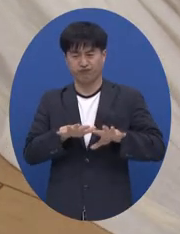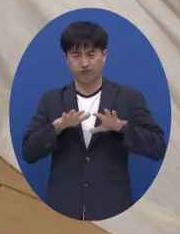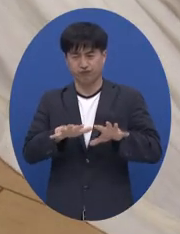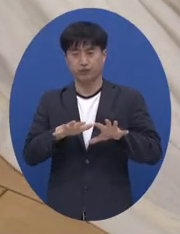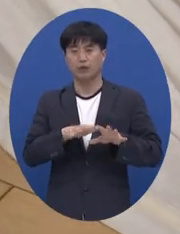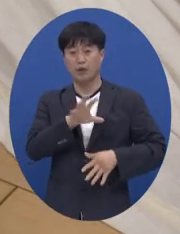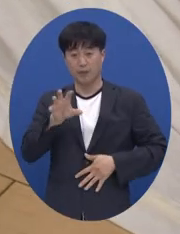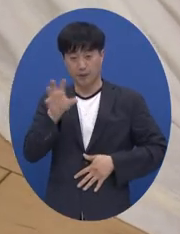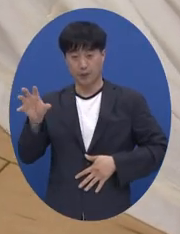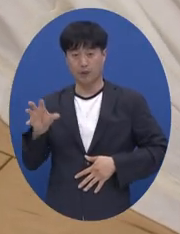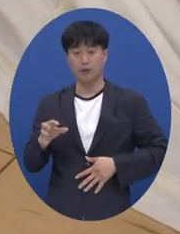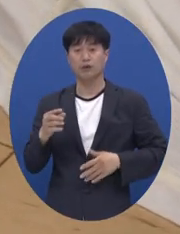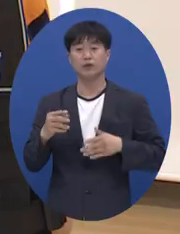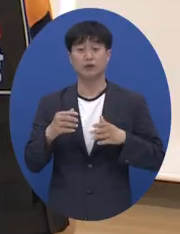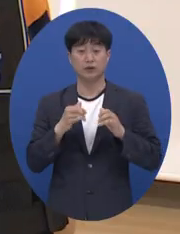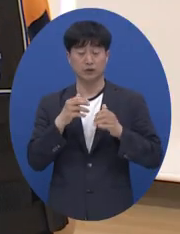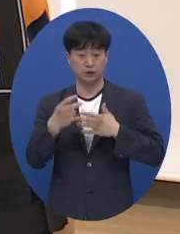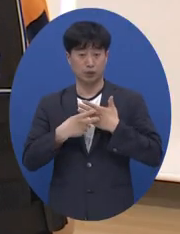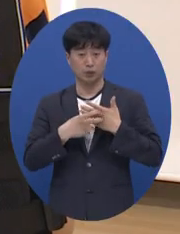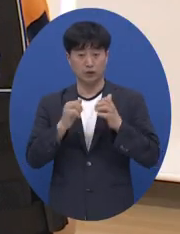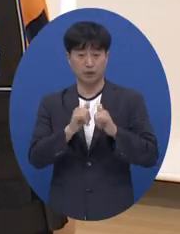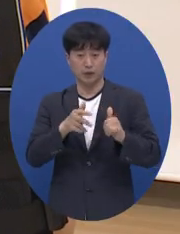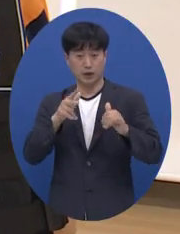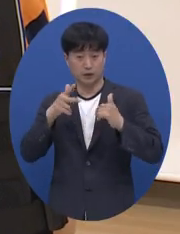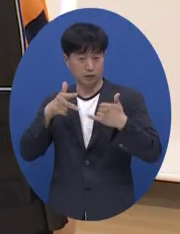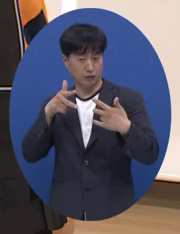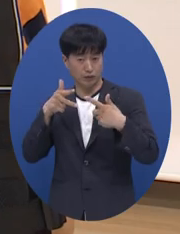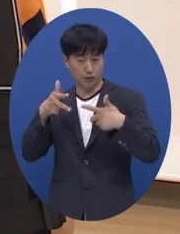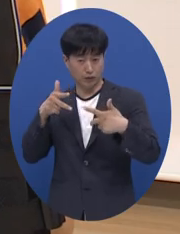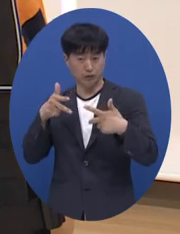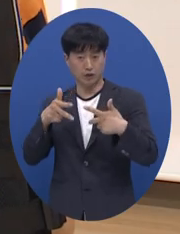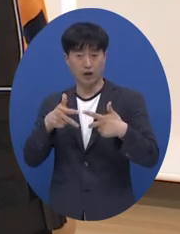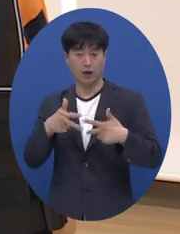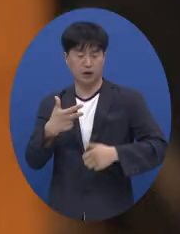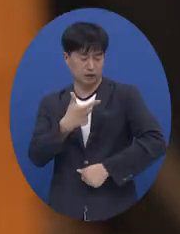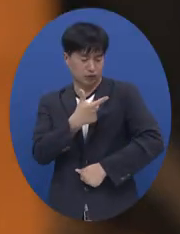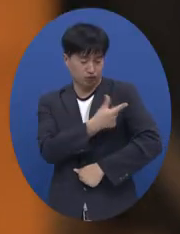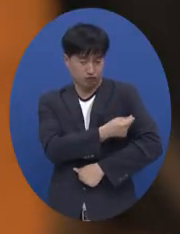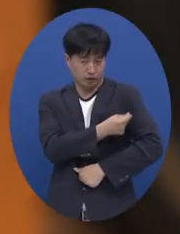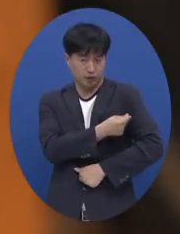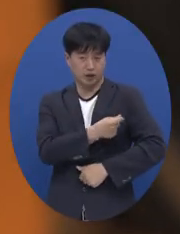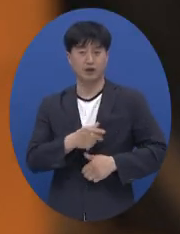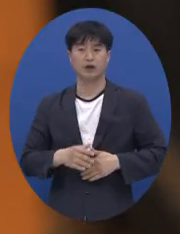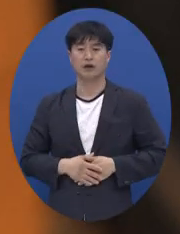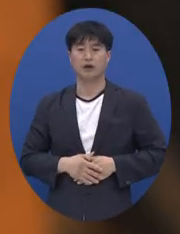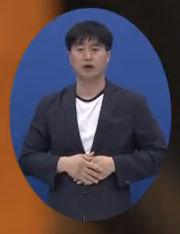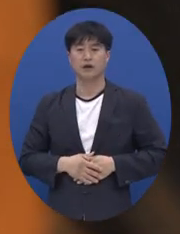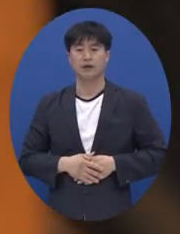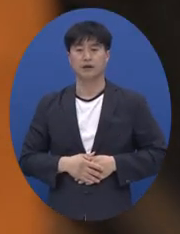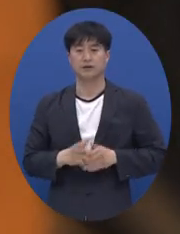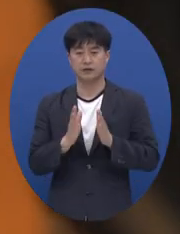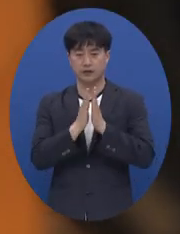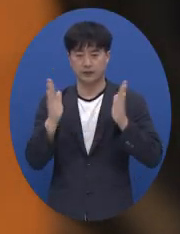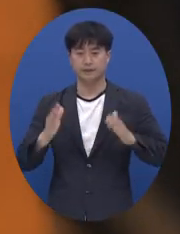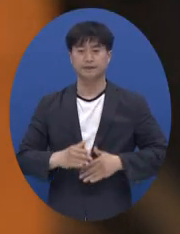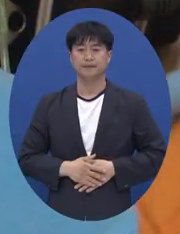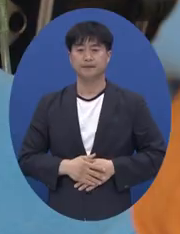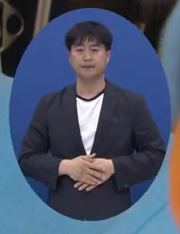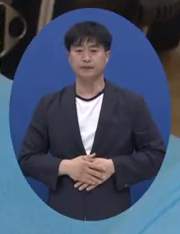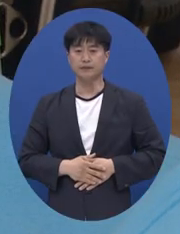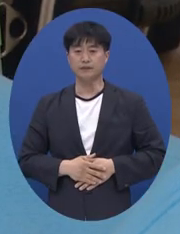반복하고 의료진과 실시간 영상 통화를 통해 환자에게 직접 약물을 투여하는 스마트 전문 소생술을